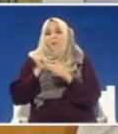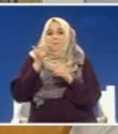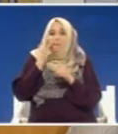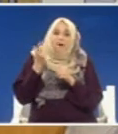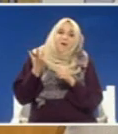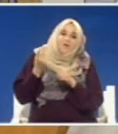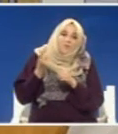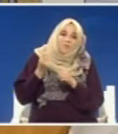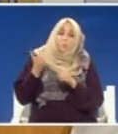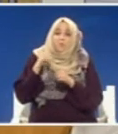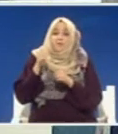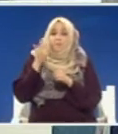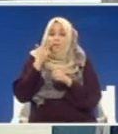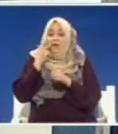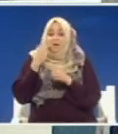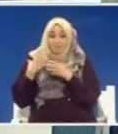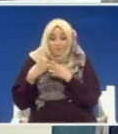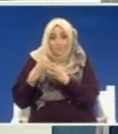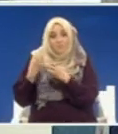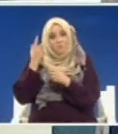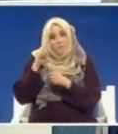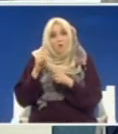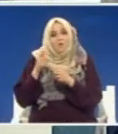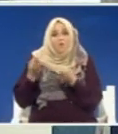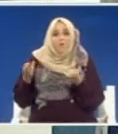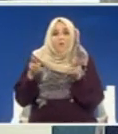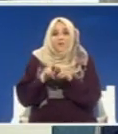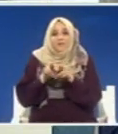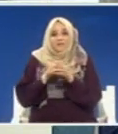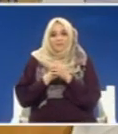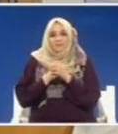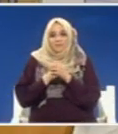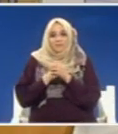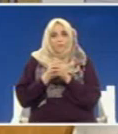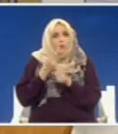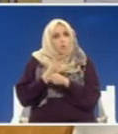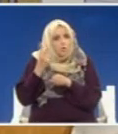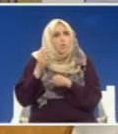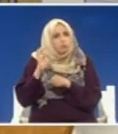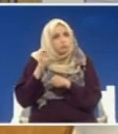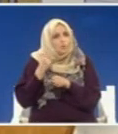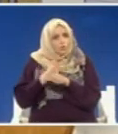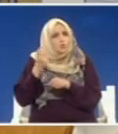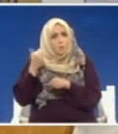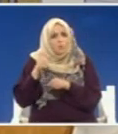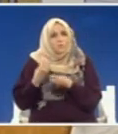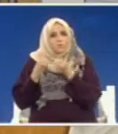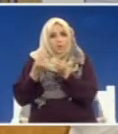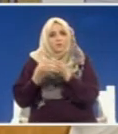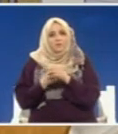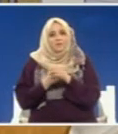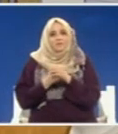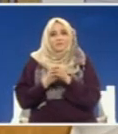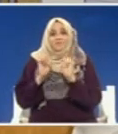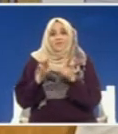ولو ترجعون آخر، لعل هذا يجعل محل يعني أي عامين صغيرة. لا، ولكن عامين أيضا تؤثر. صحيح. تؤثر ما